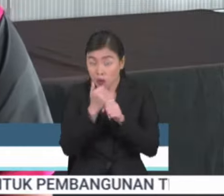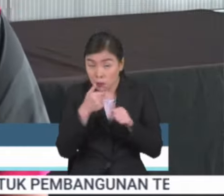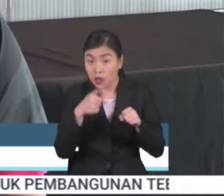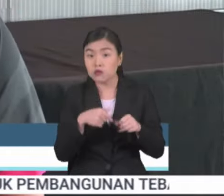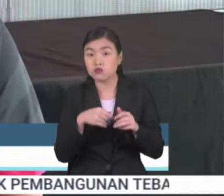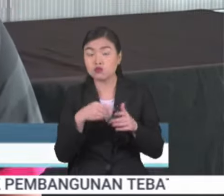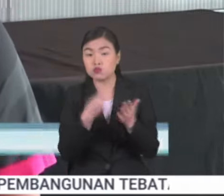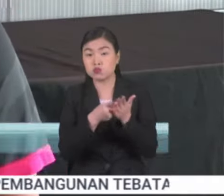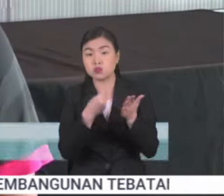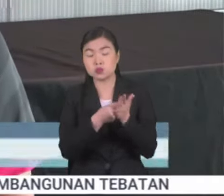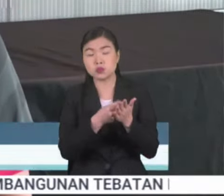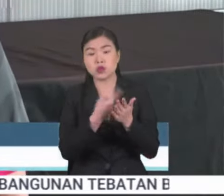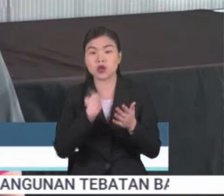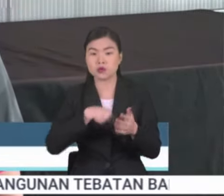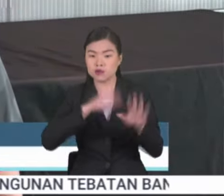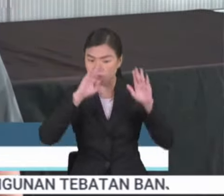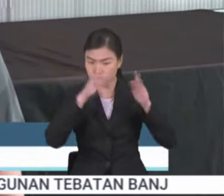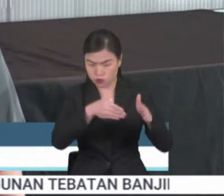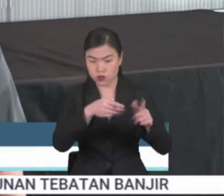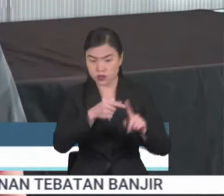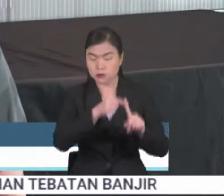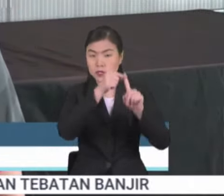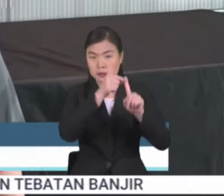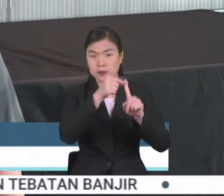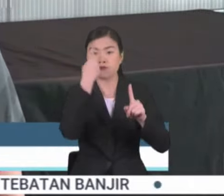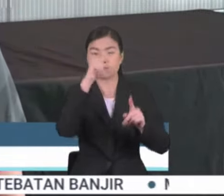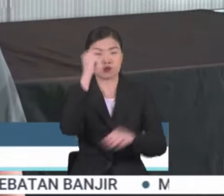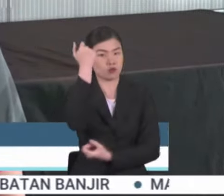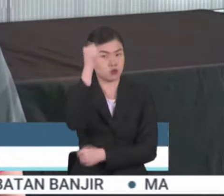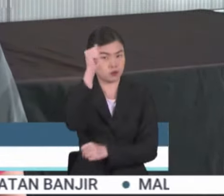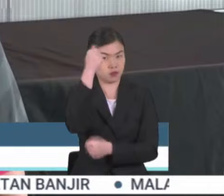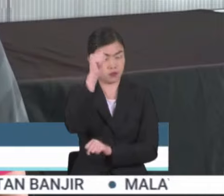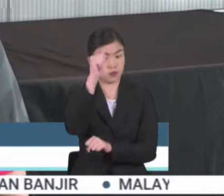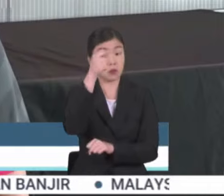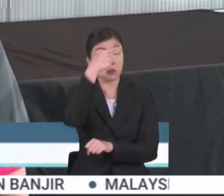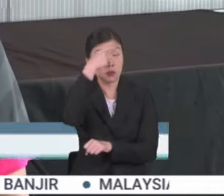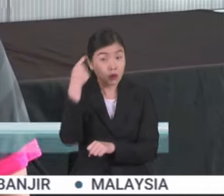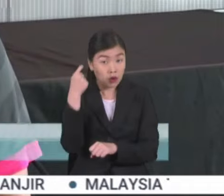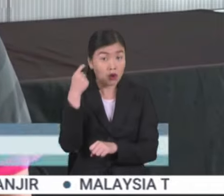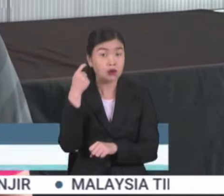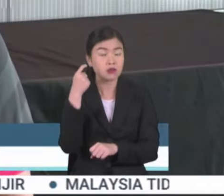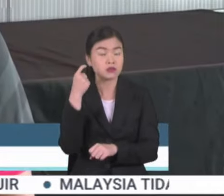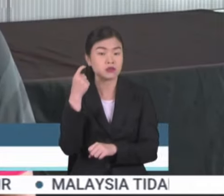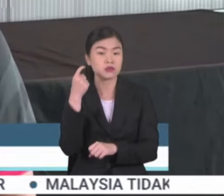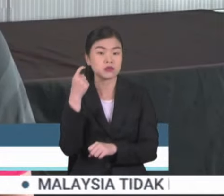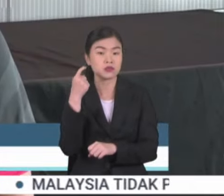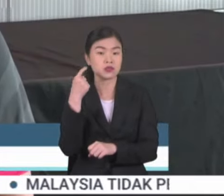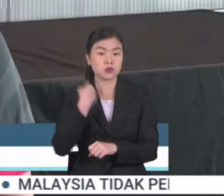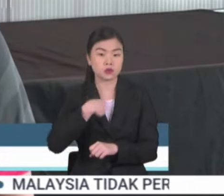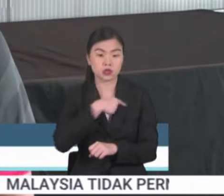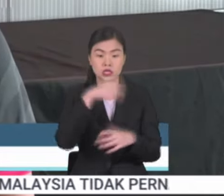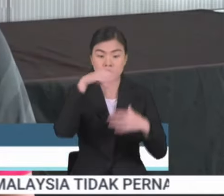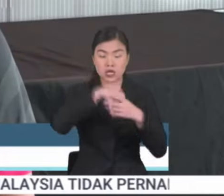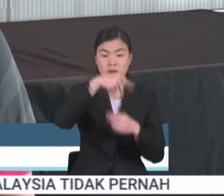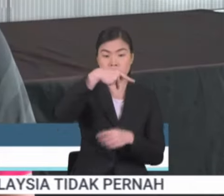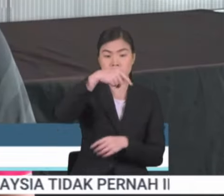memang kita fokus utama kita memang untuk sukan lah. Sebab kita pun di Pengerang